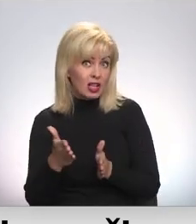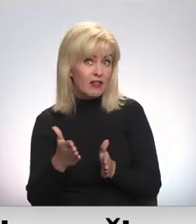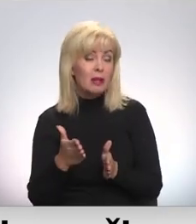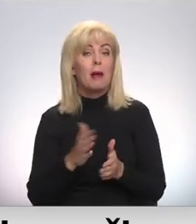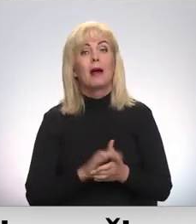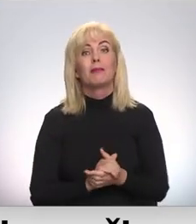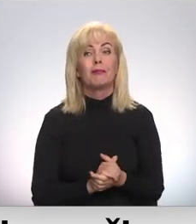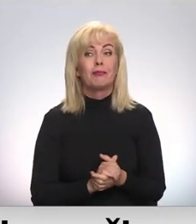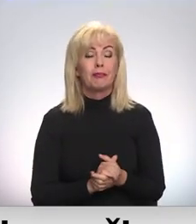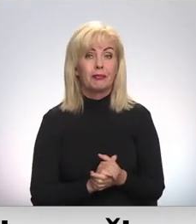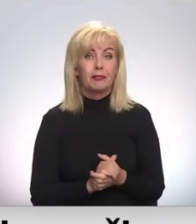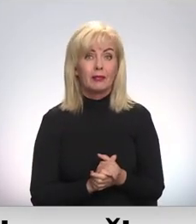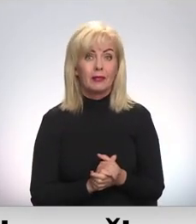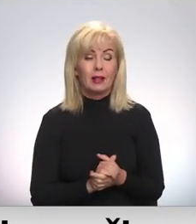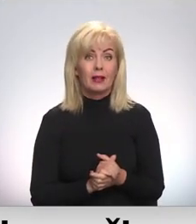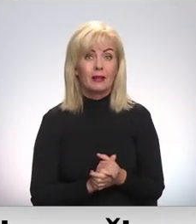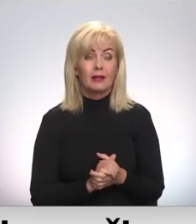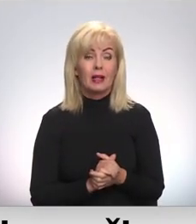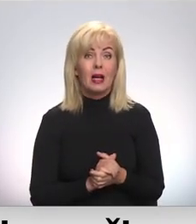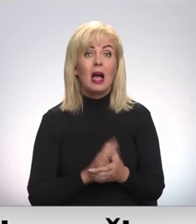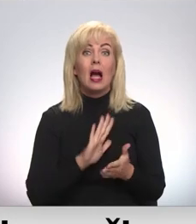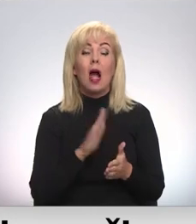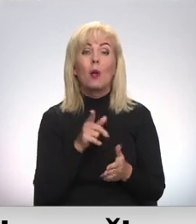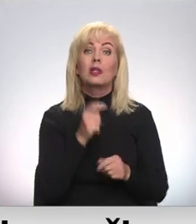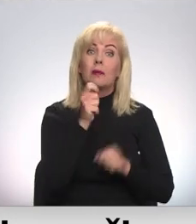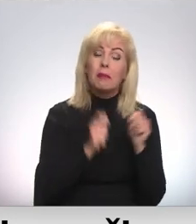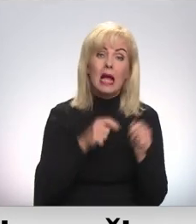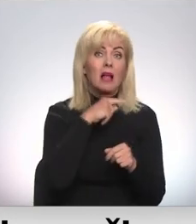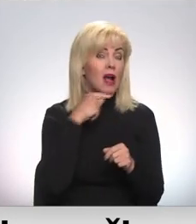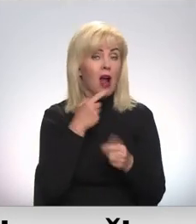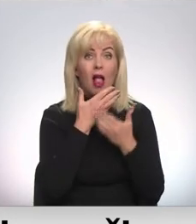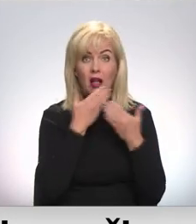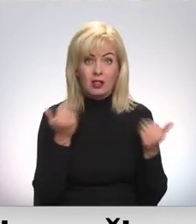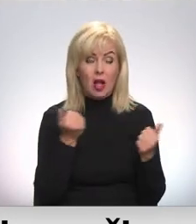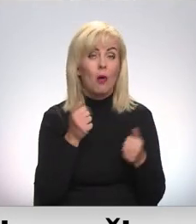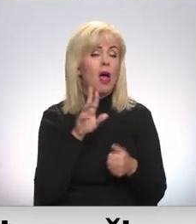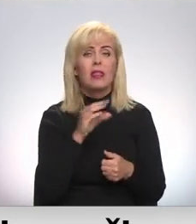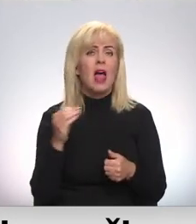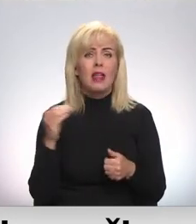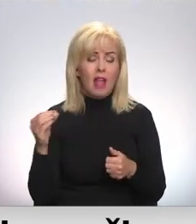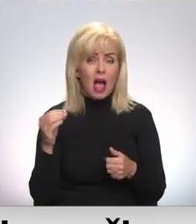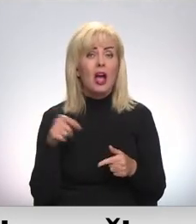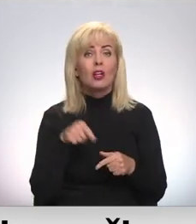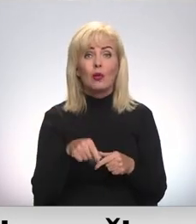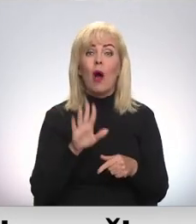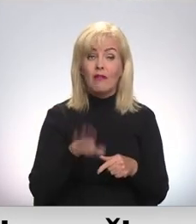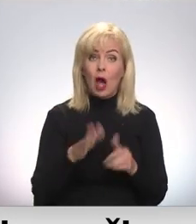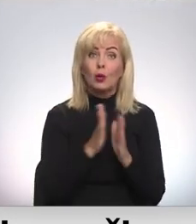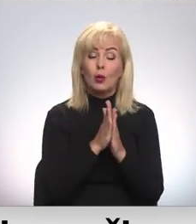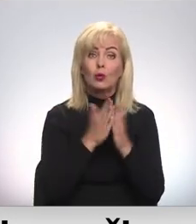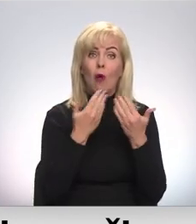tam aločinājiem iznoju? Nē. Kaut kas no piena, gaļas arī nav? Nē, nav. Tā, vai šo var